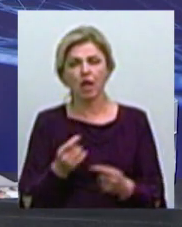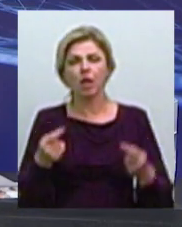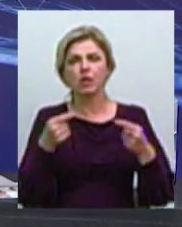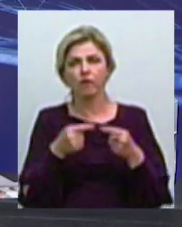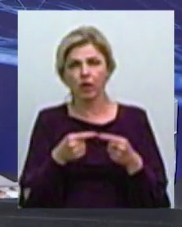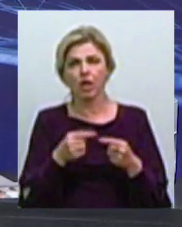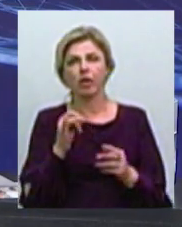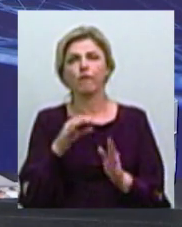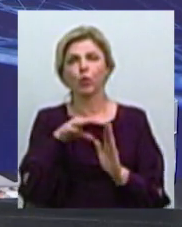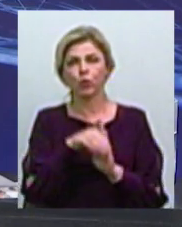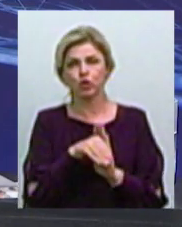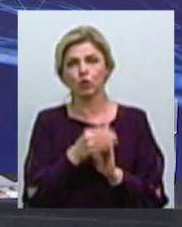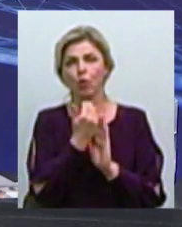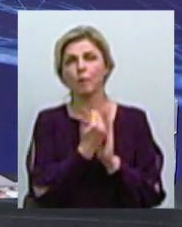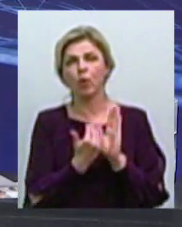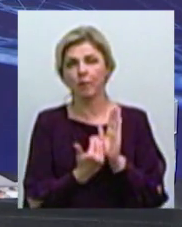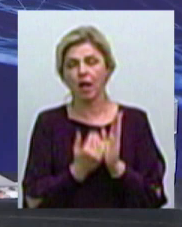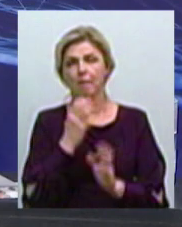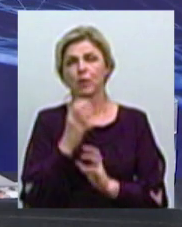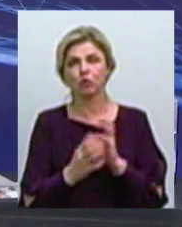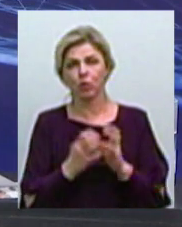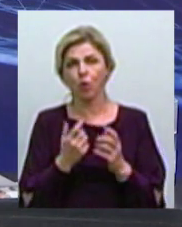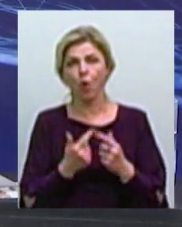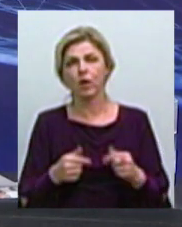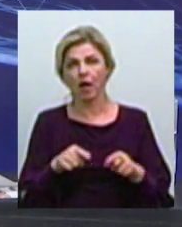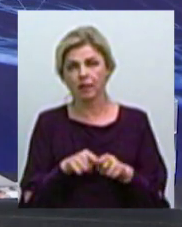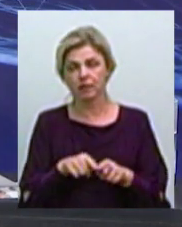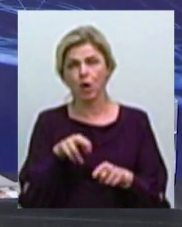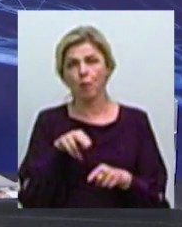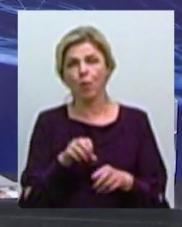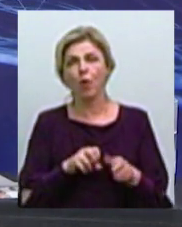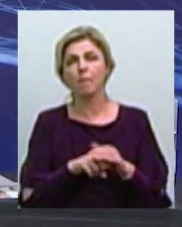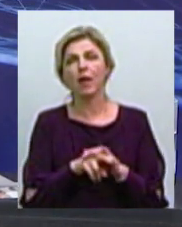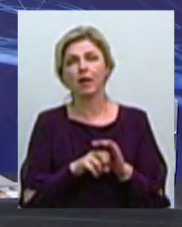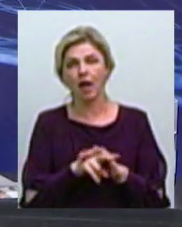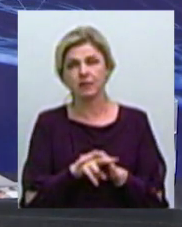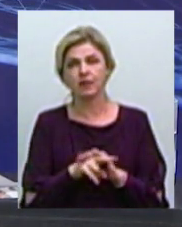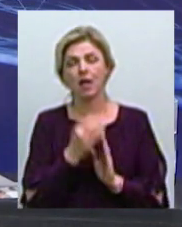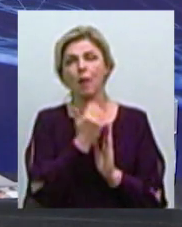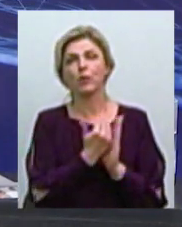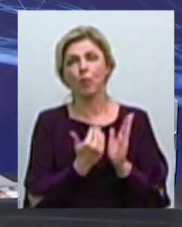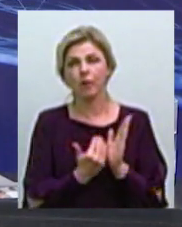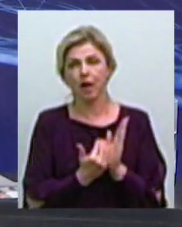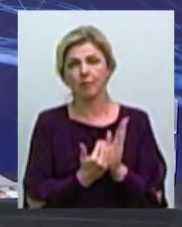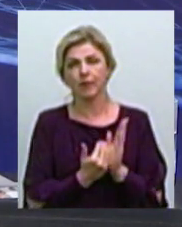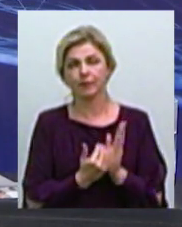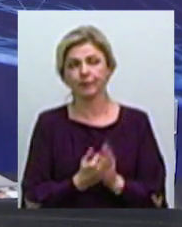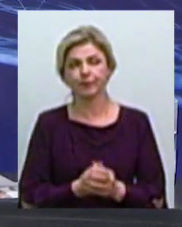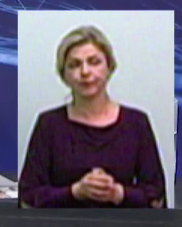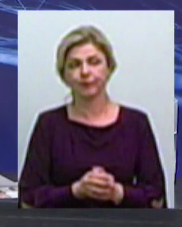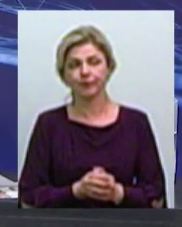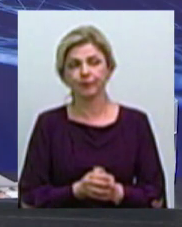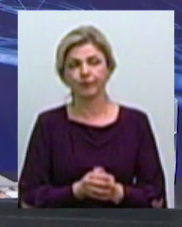идентифицировано и включено в программу Международной организации по миграции, программу реинтеграции,